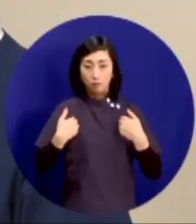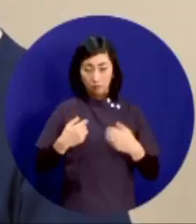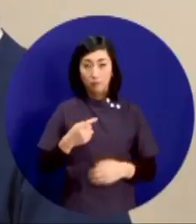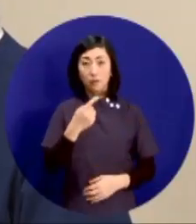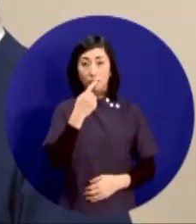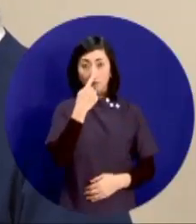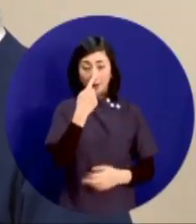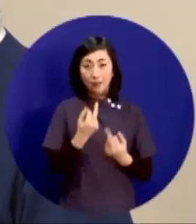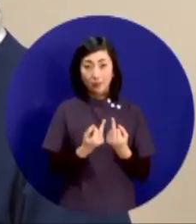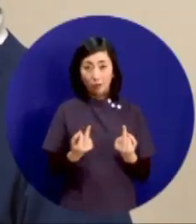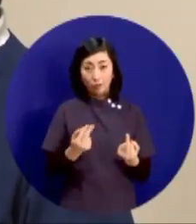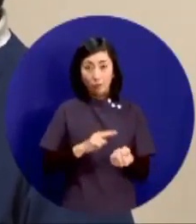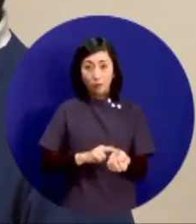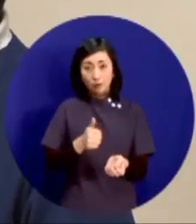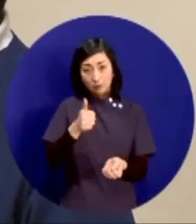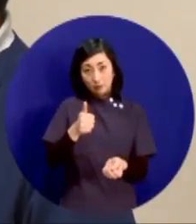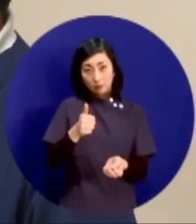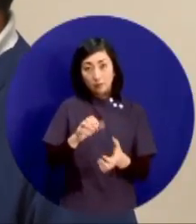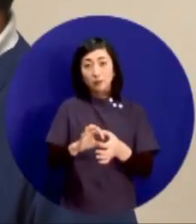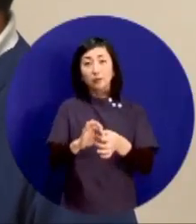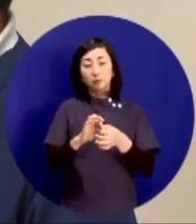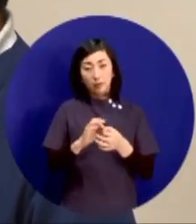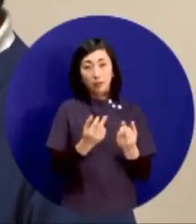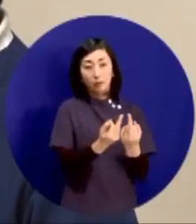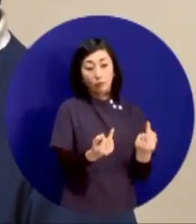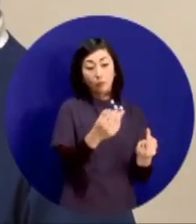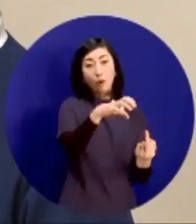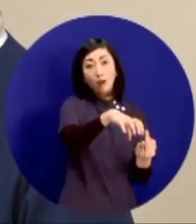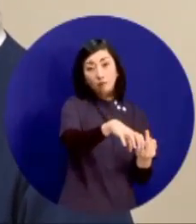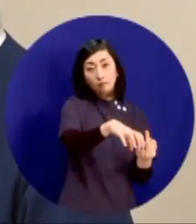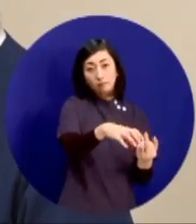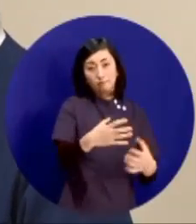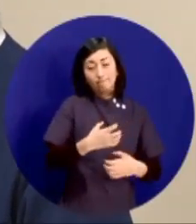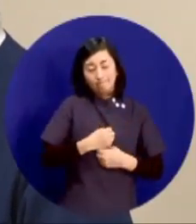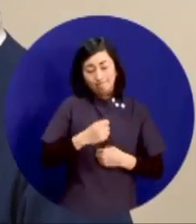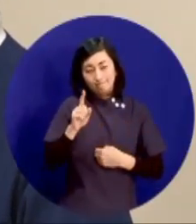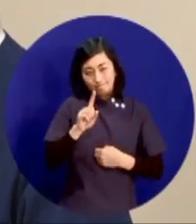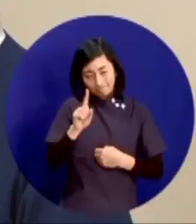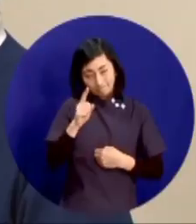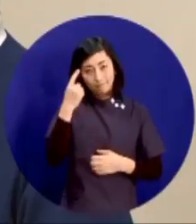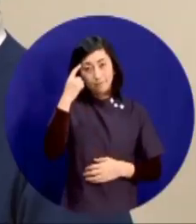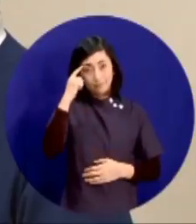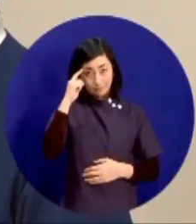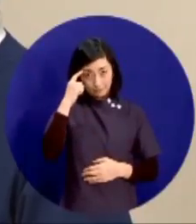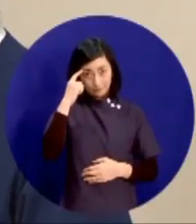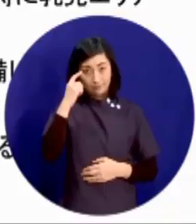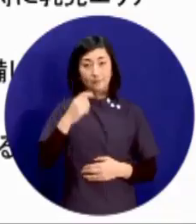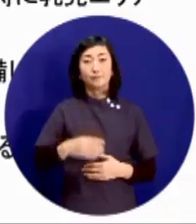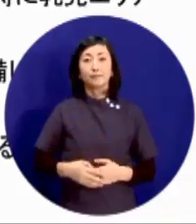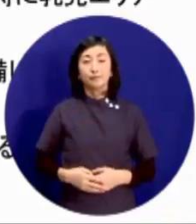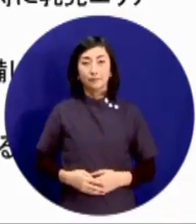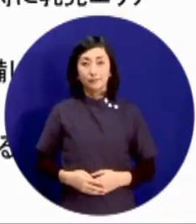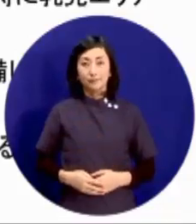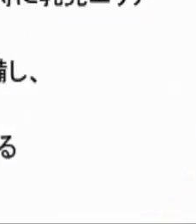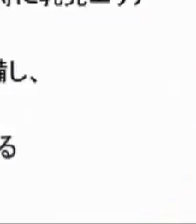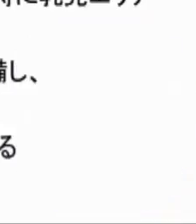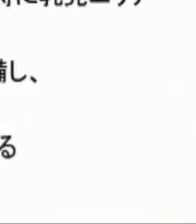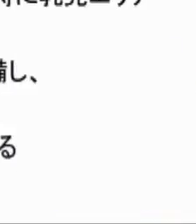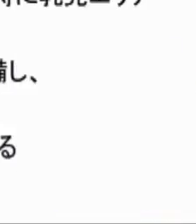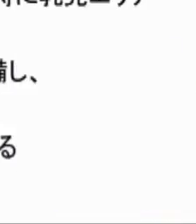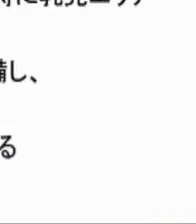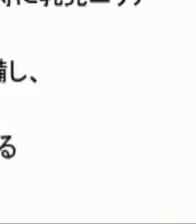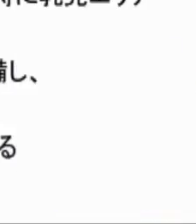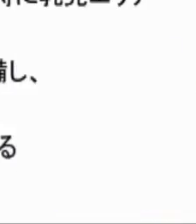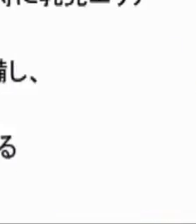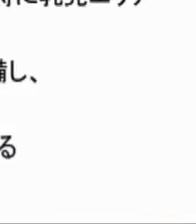家ですので子供園等でどういうことを注意したらいいかっていうことも考えています感染症情報とし